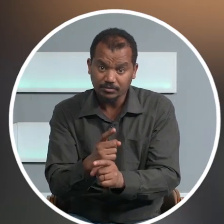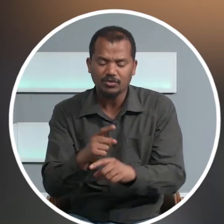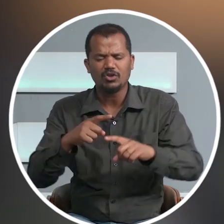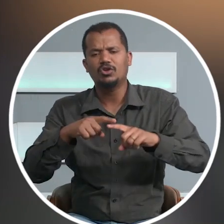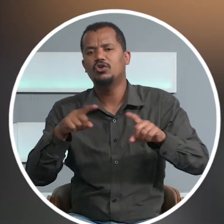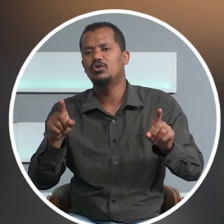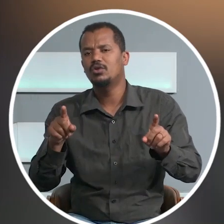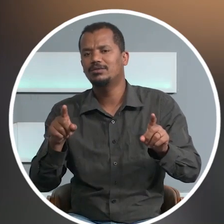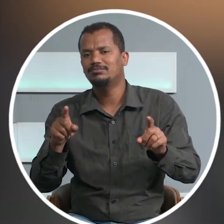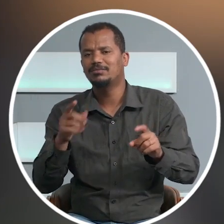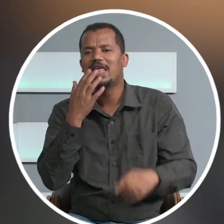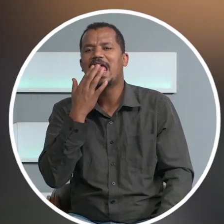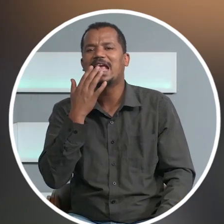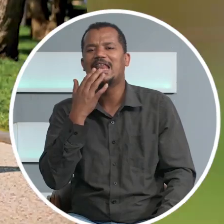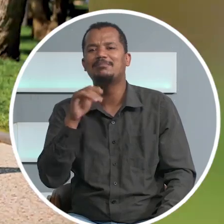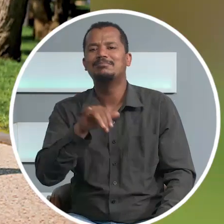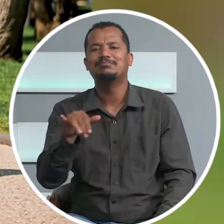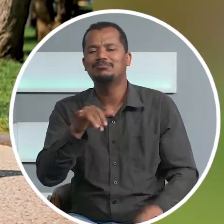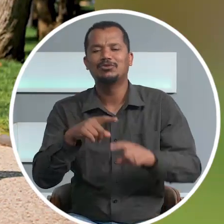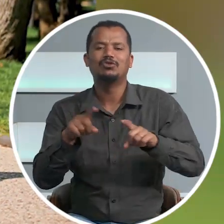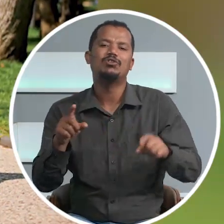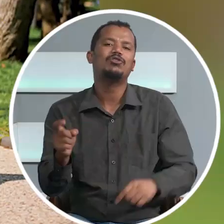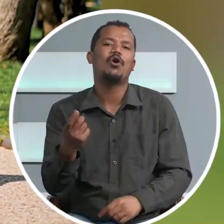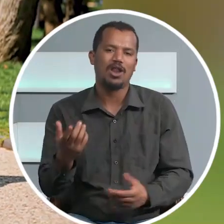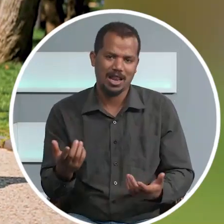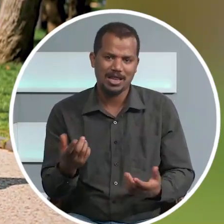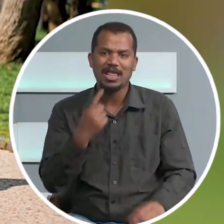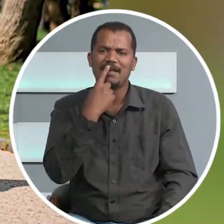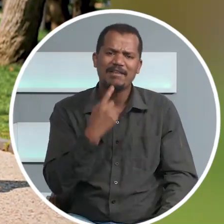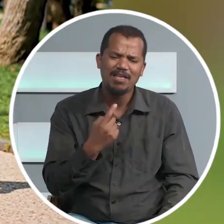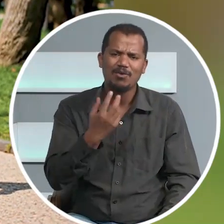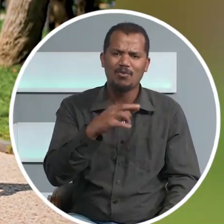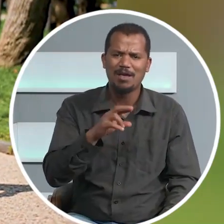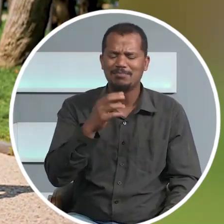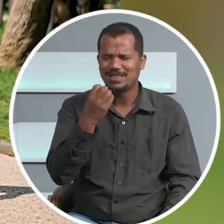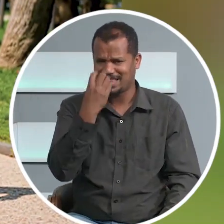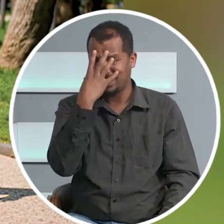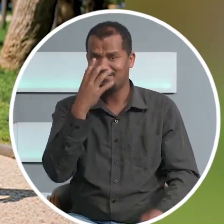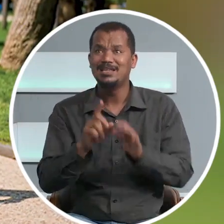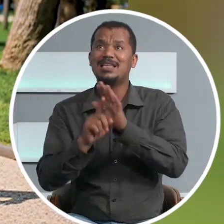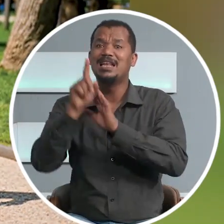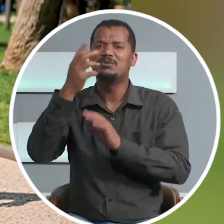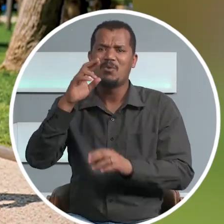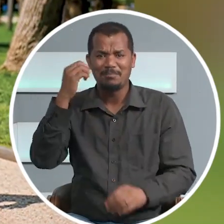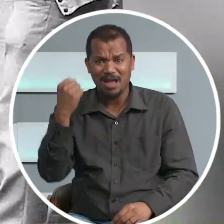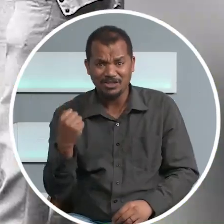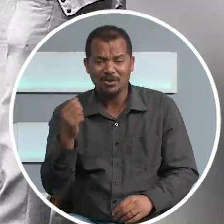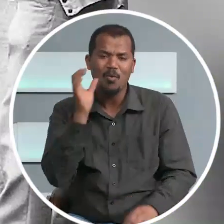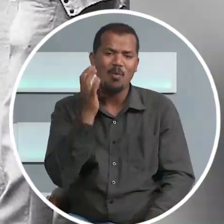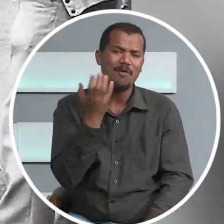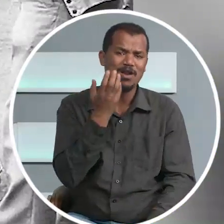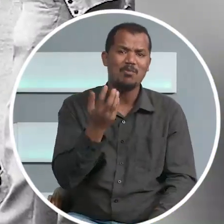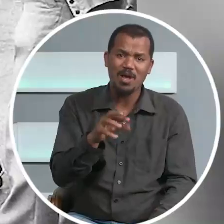ከተረጋገጠ ልዩነቱ የቀለም ያህል ልዩነት ይሆናል ማለት ነው። የቀይ ወይም የጠይም፣ የረጅም ወይም